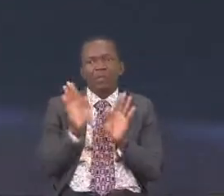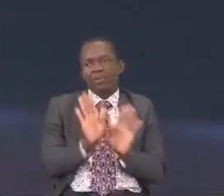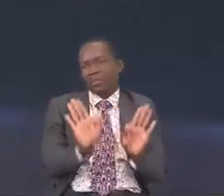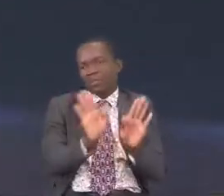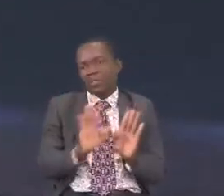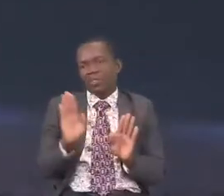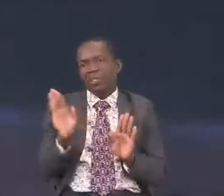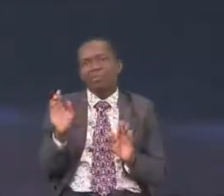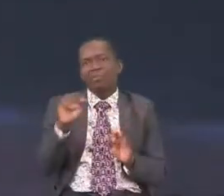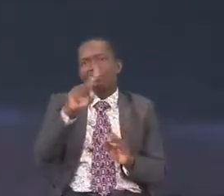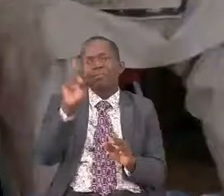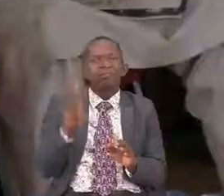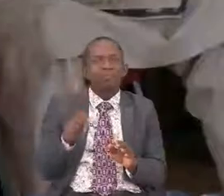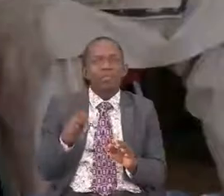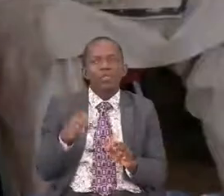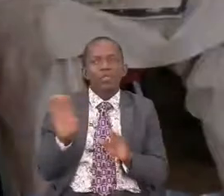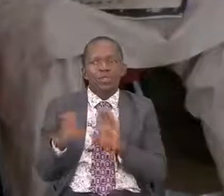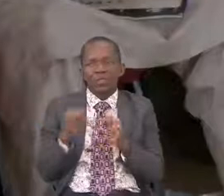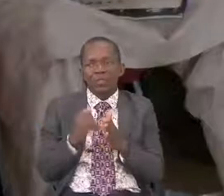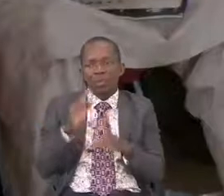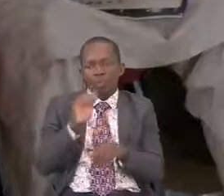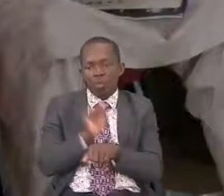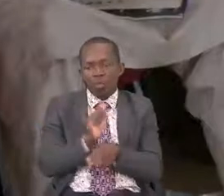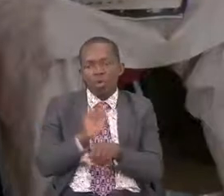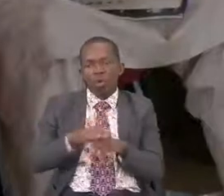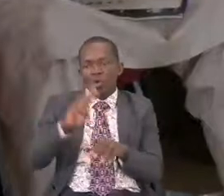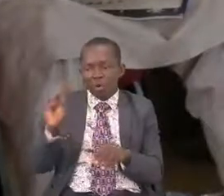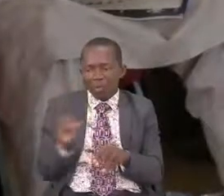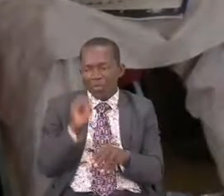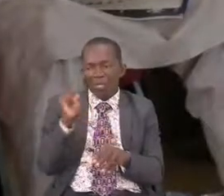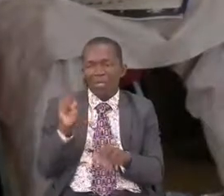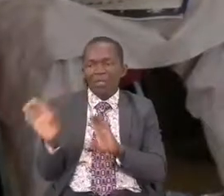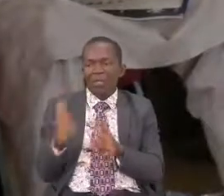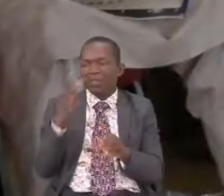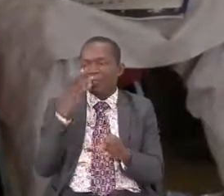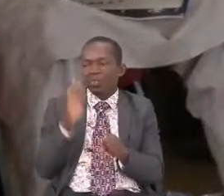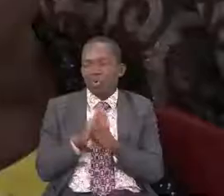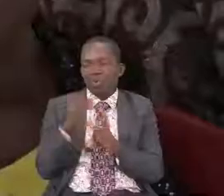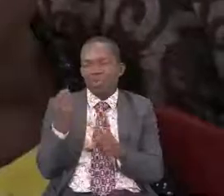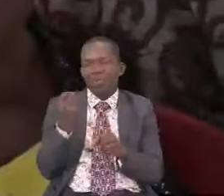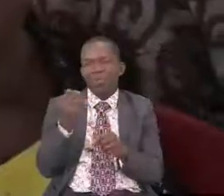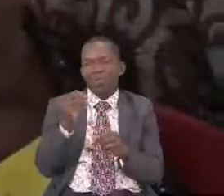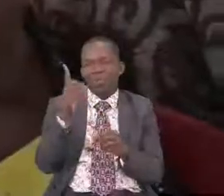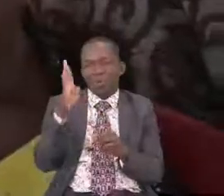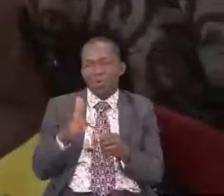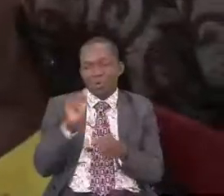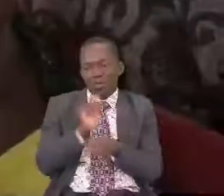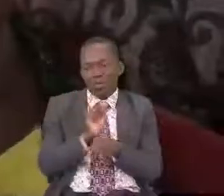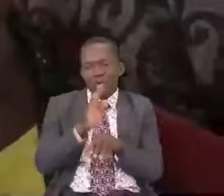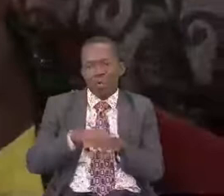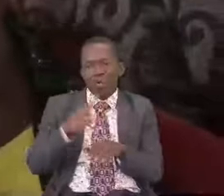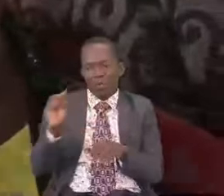que ce n'est que les lundis que ça marche? Est-ce que les promesses de Dieu ne fonctionnent que les lundis, les